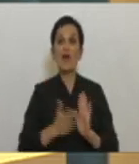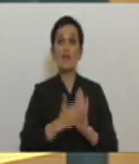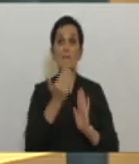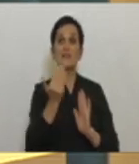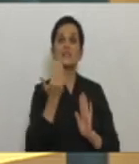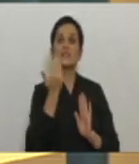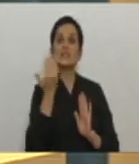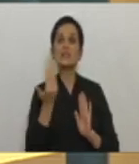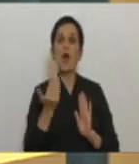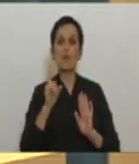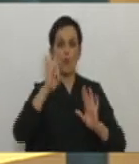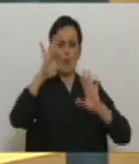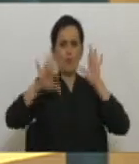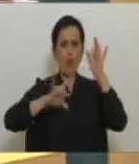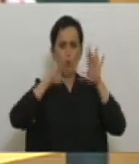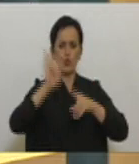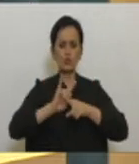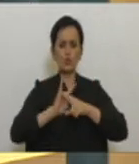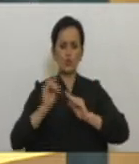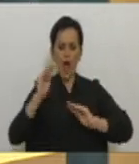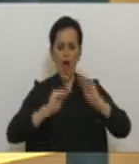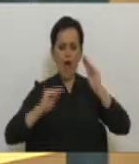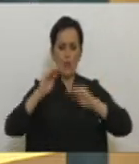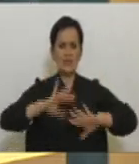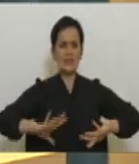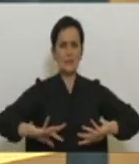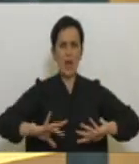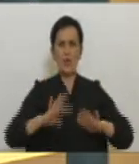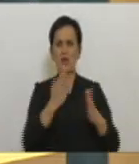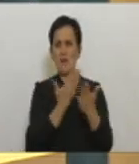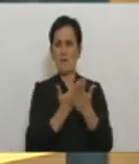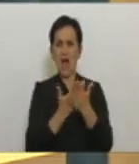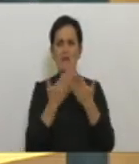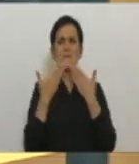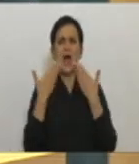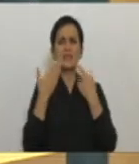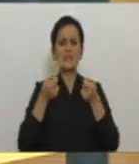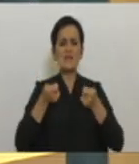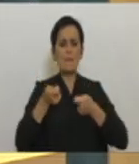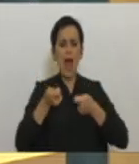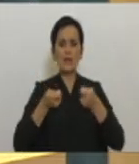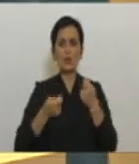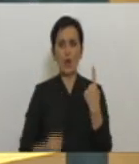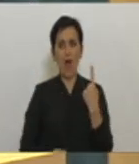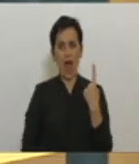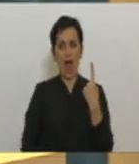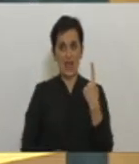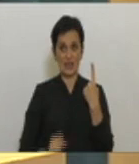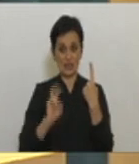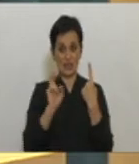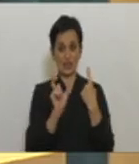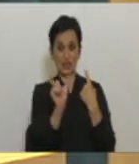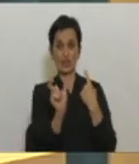არის სპეკულაციური პოპულიზმი და ტყუილზე აგებული. მაგალითად, მარტივი მანიპულაცია ერთი ნიშანი